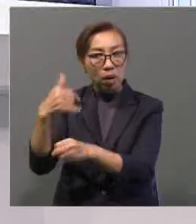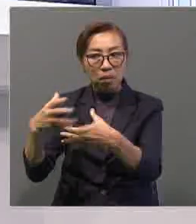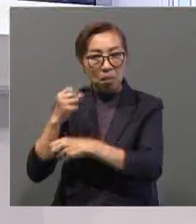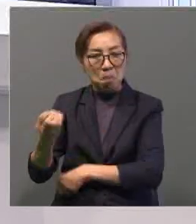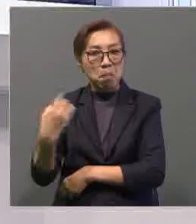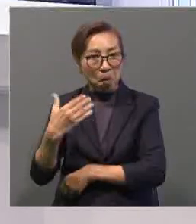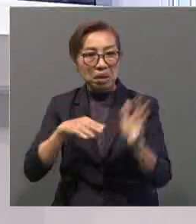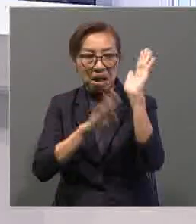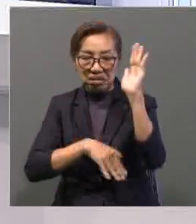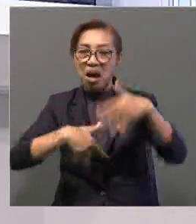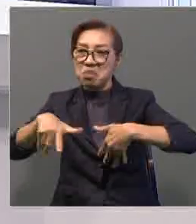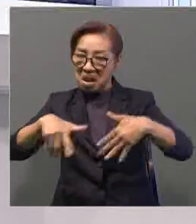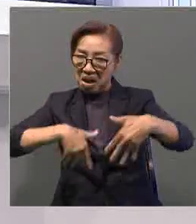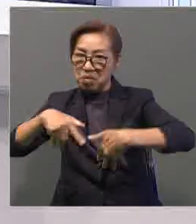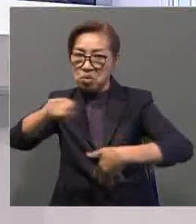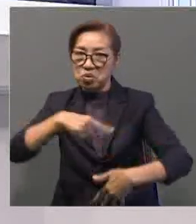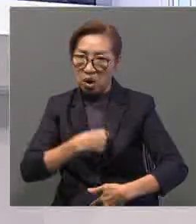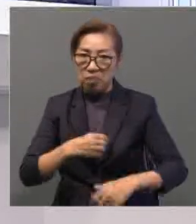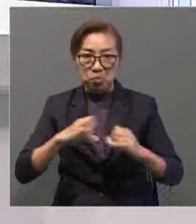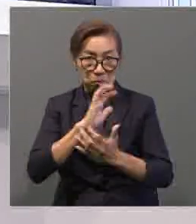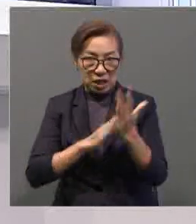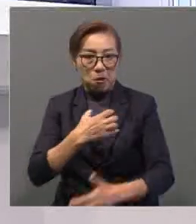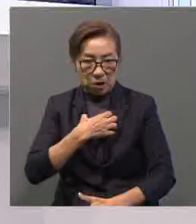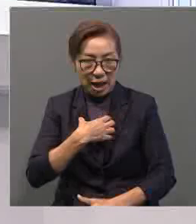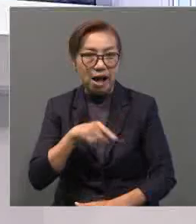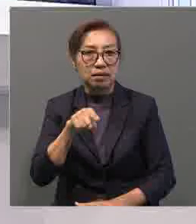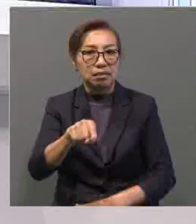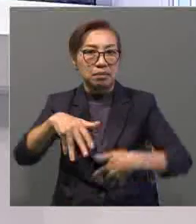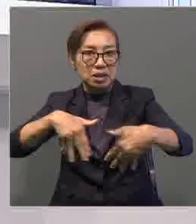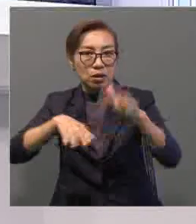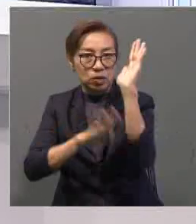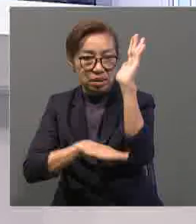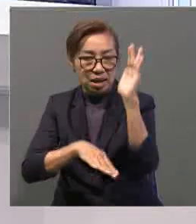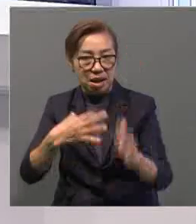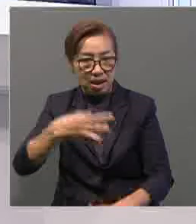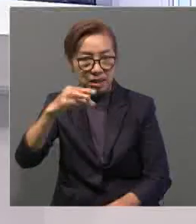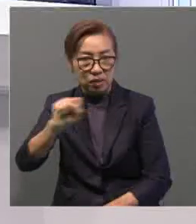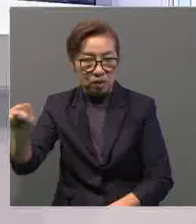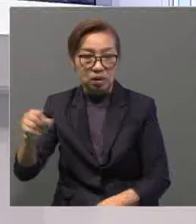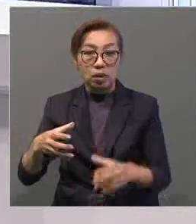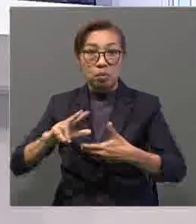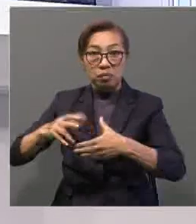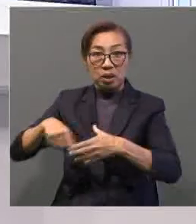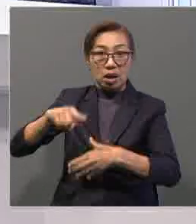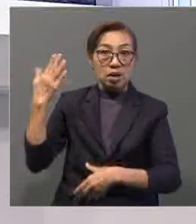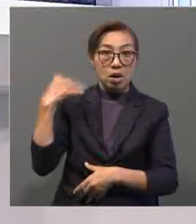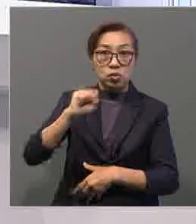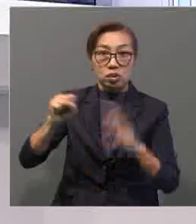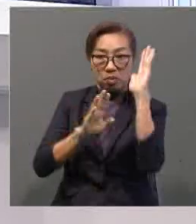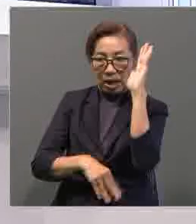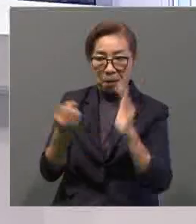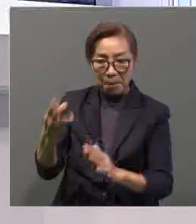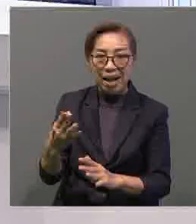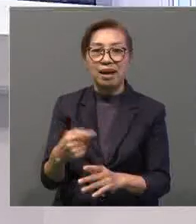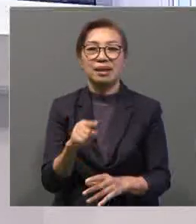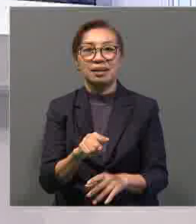พื้นที่เขาภูมิใจไทยก็จะเจาะอยู่เหมือนกันพลังประชารัฐครั้งที่แล้วก็มีส.สได้เยอะเหมือนกันในพื้นที่พักได้